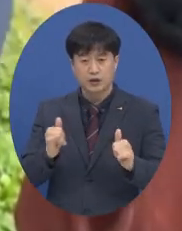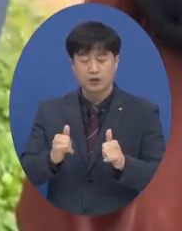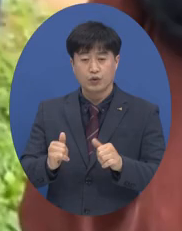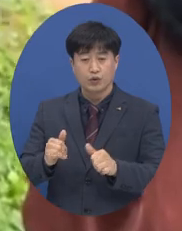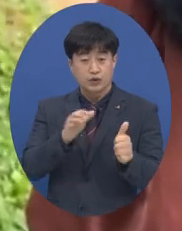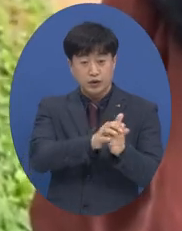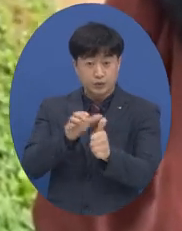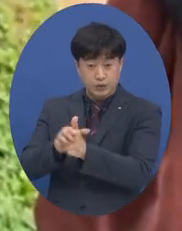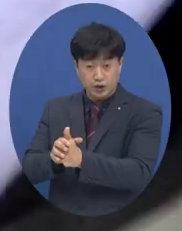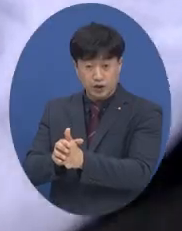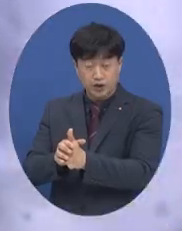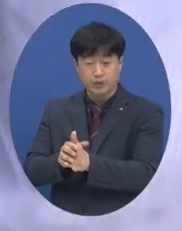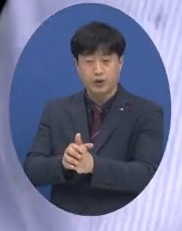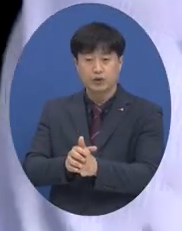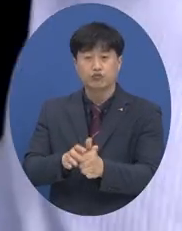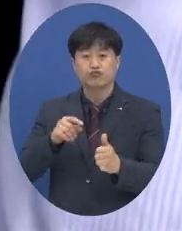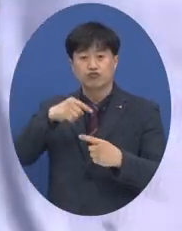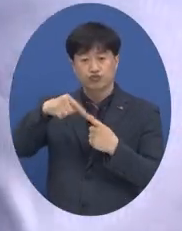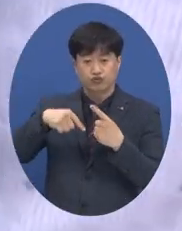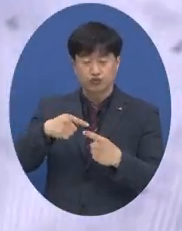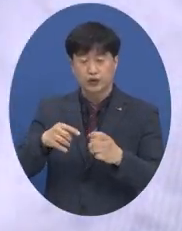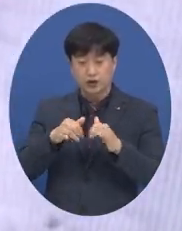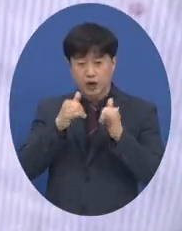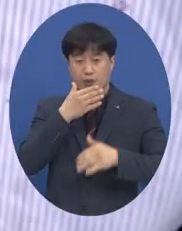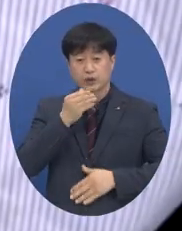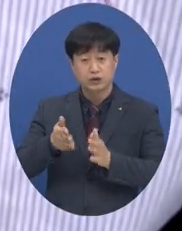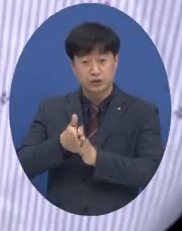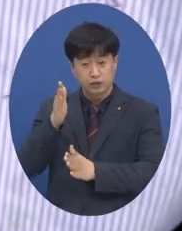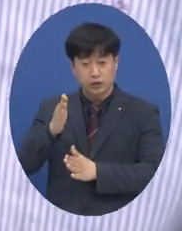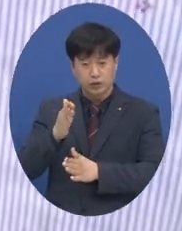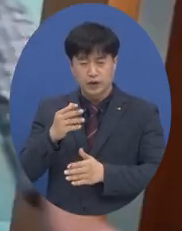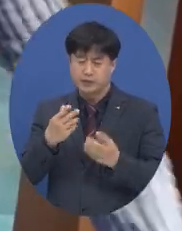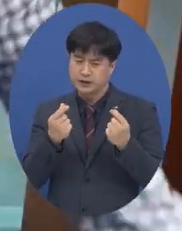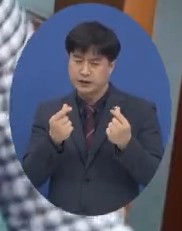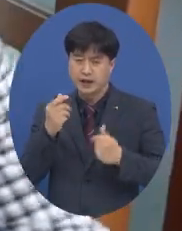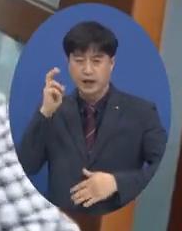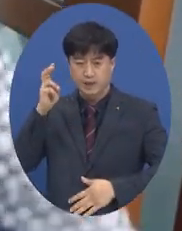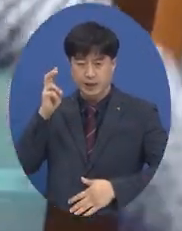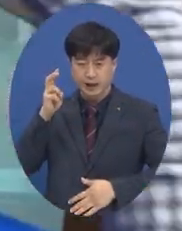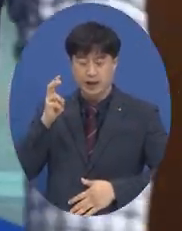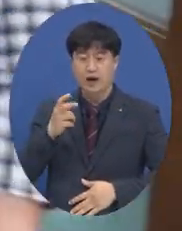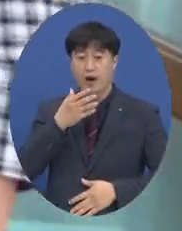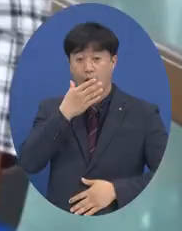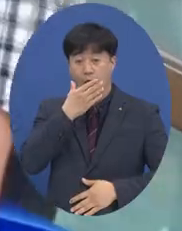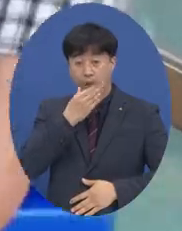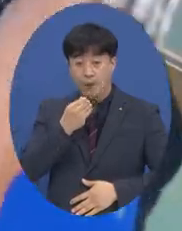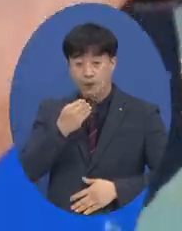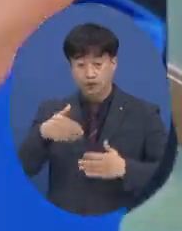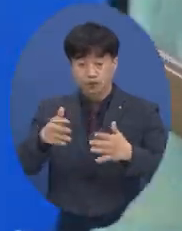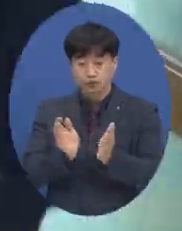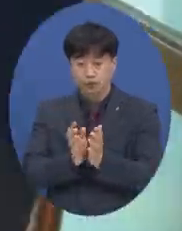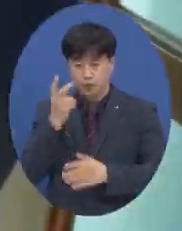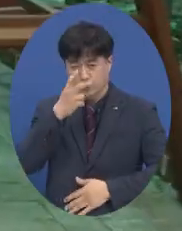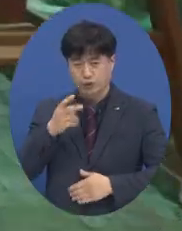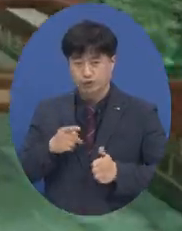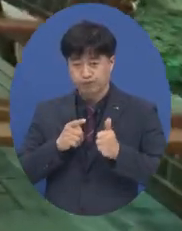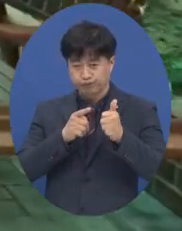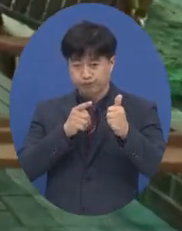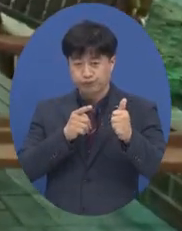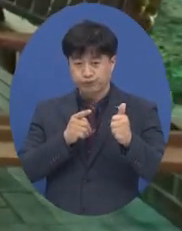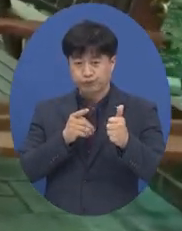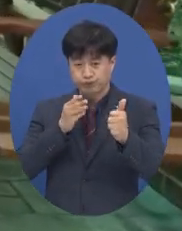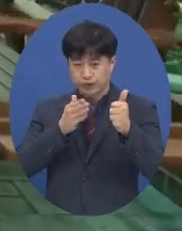전국 70여개의 사회복지시설 중 유사한 사례가 있을 것으로 보고 보건복지부에 조사를 건의할 계획입니다